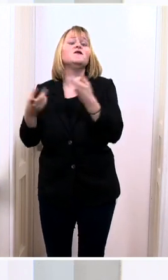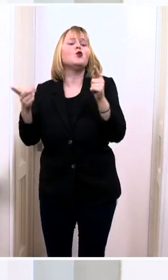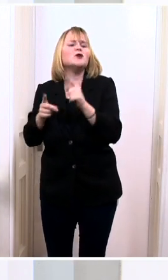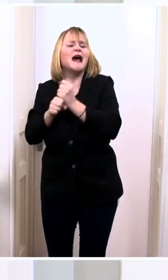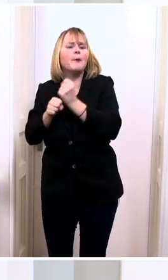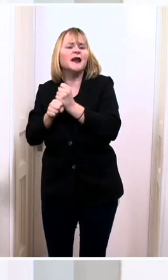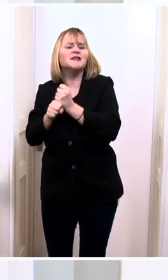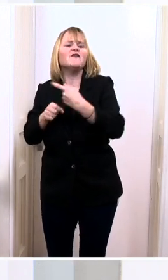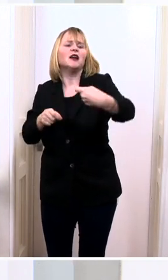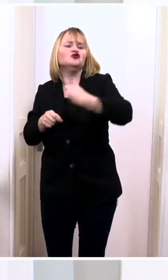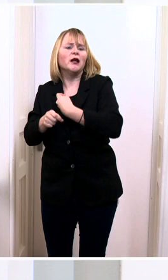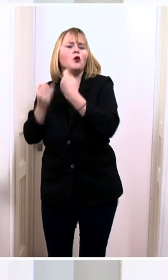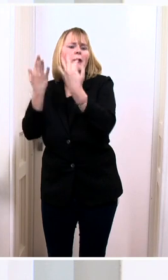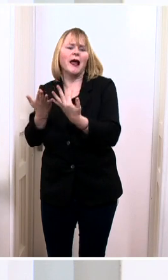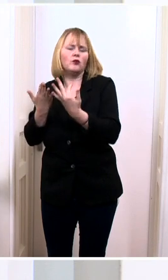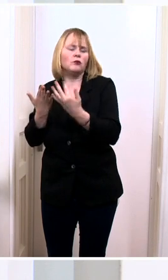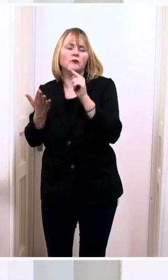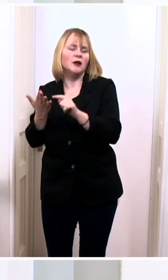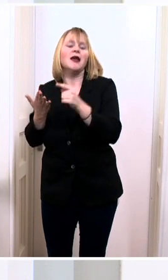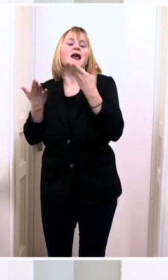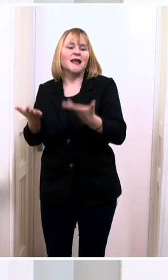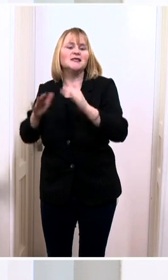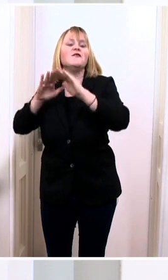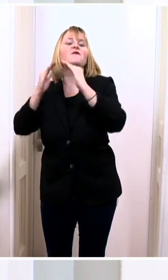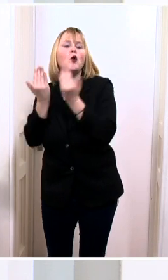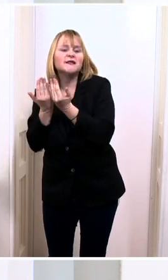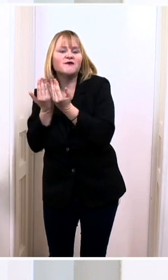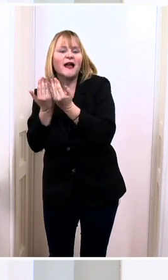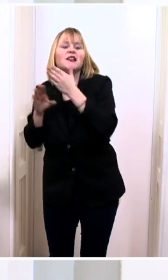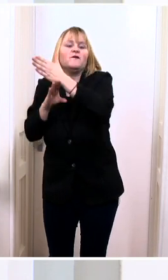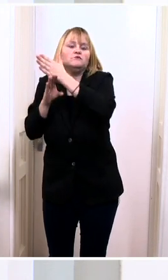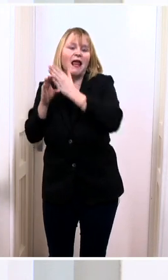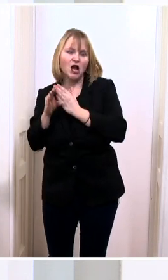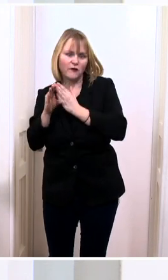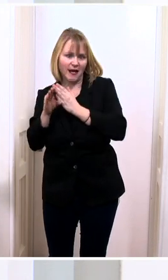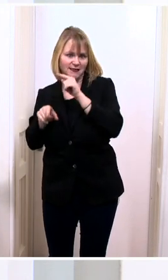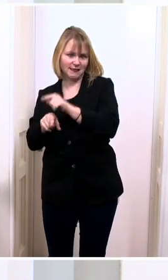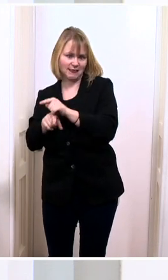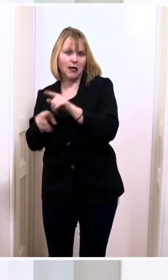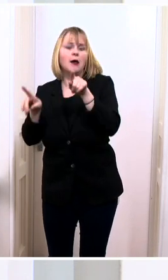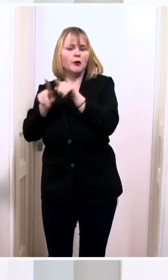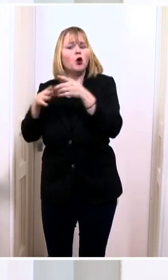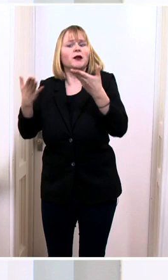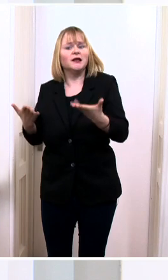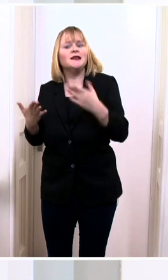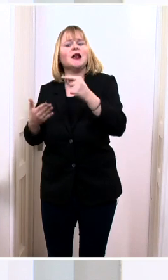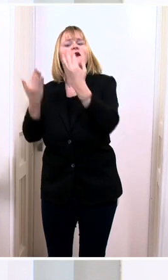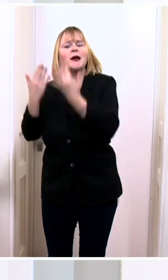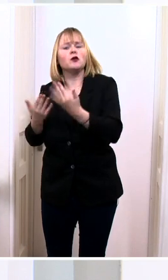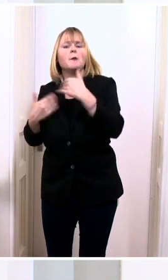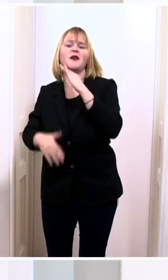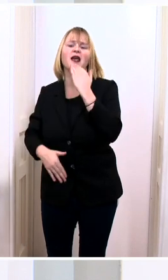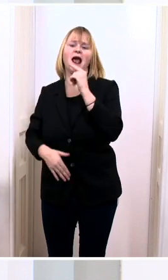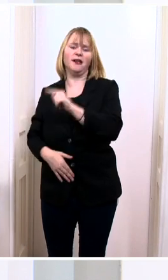Kurzarbeitsentschädigungsberechnung, sondern auf dem Vollzeitäquivalent. Das macht die Berechnung einfacher und soll